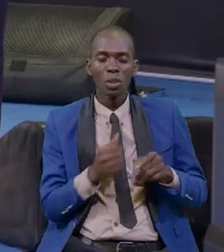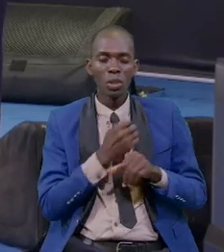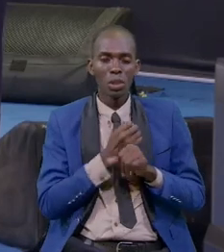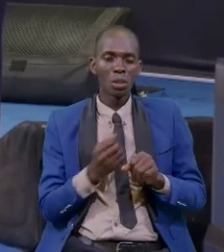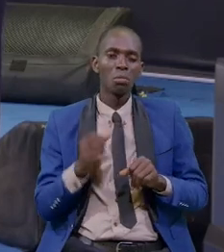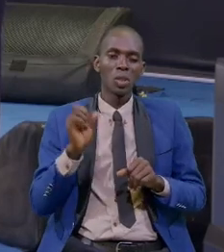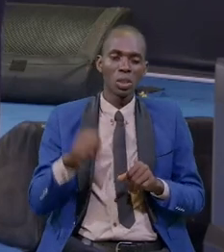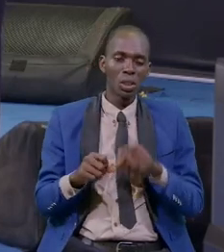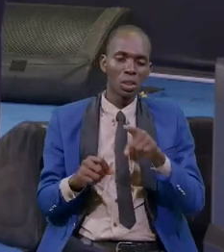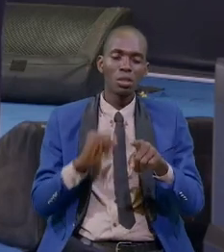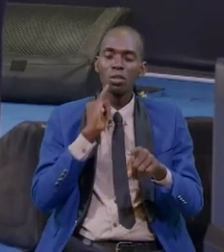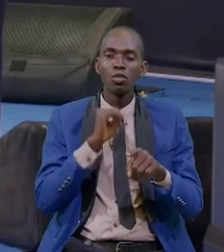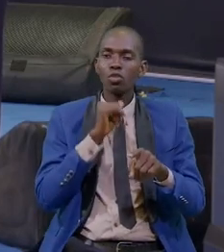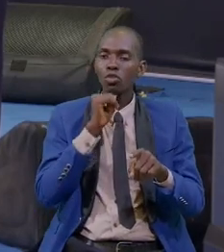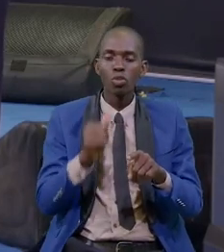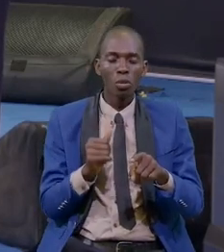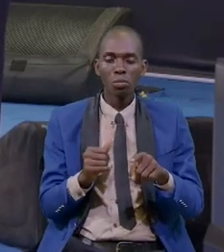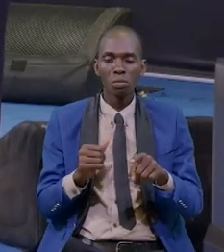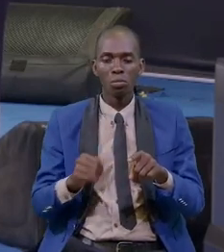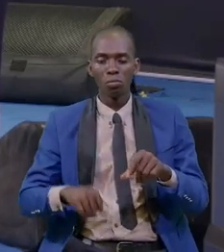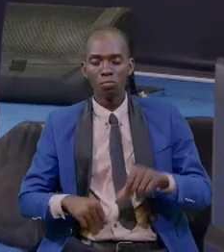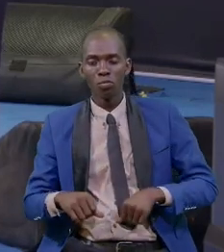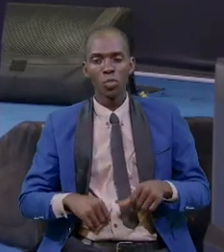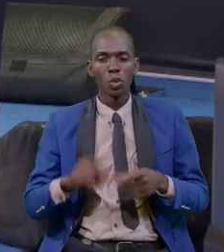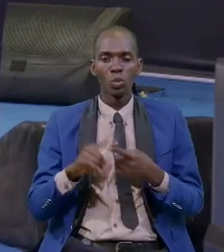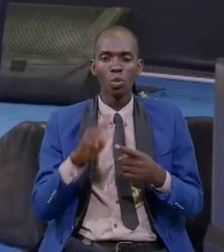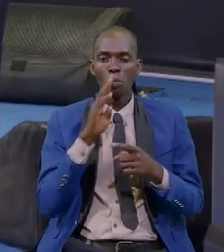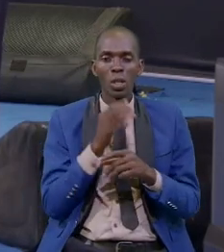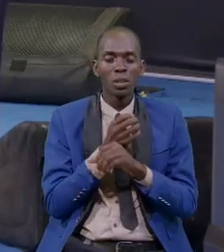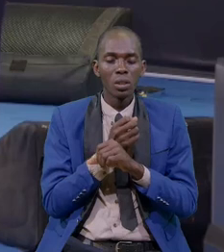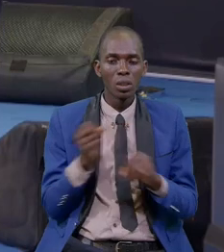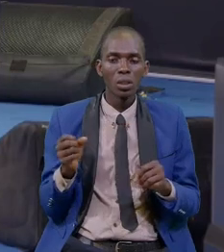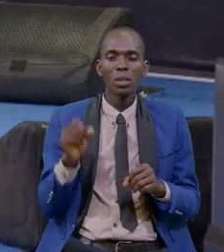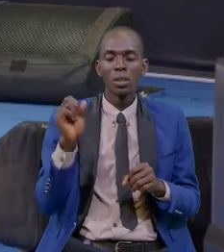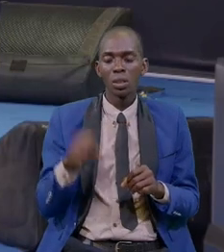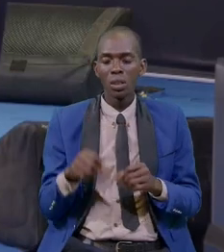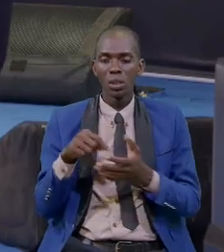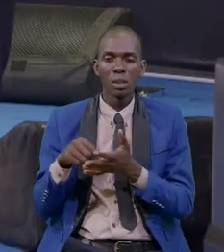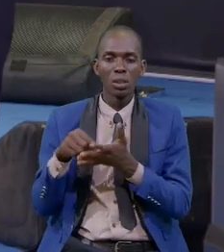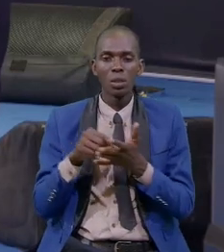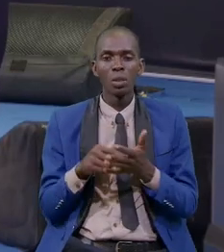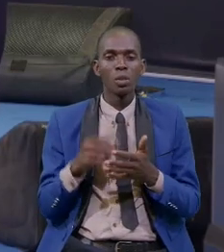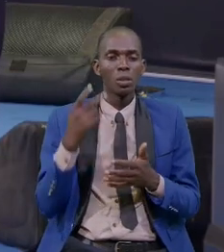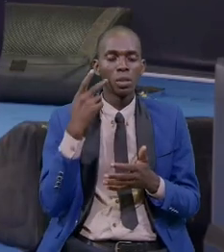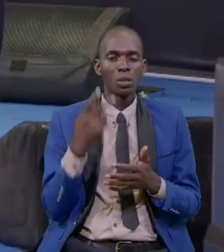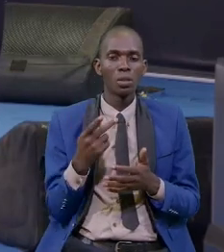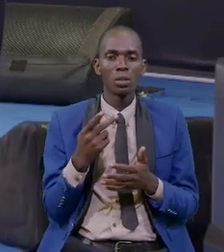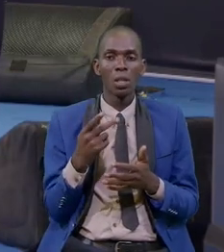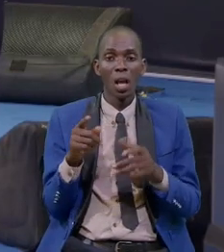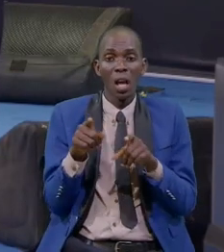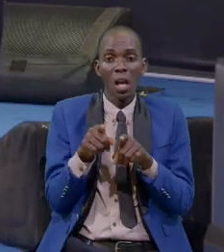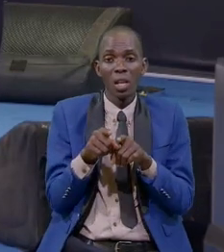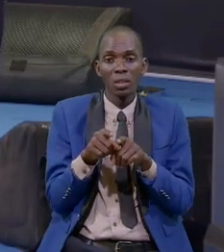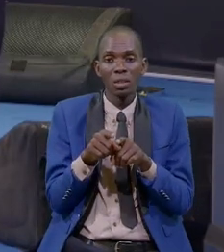né de nouveau, bien qu'il ne se dit pas qu'il est, il connaît l'alphabet de la foi chrétienne,